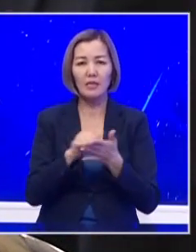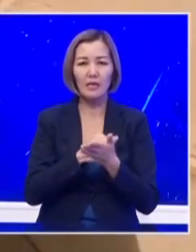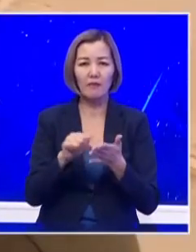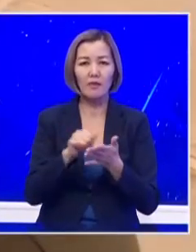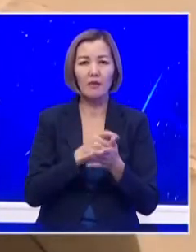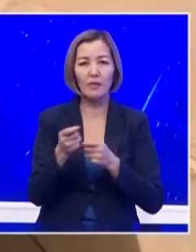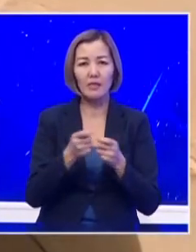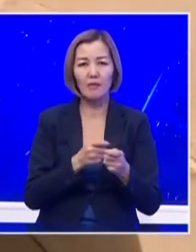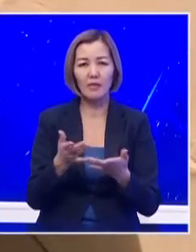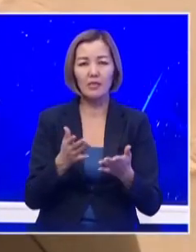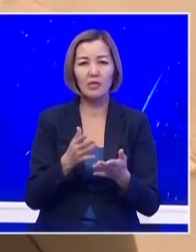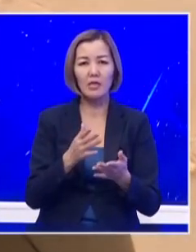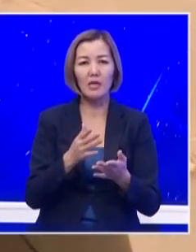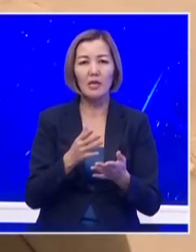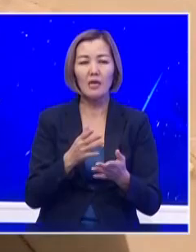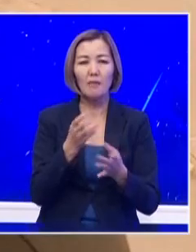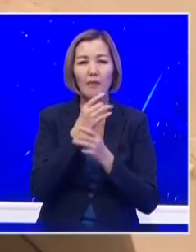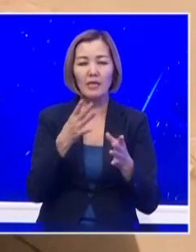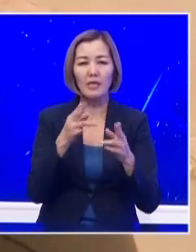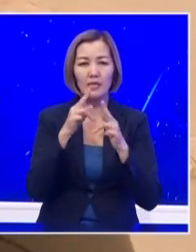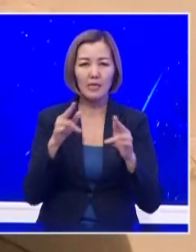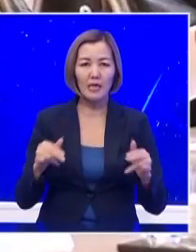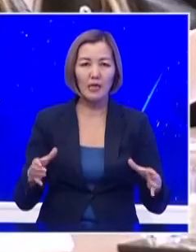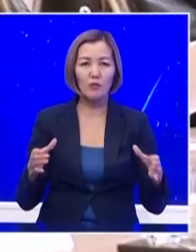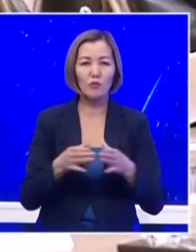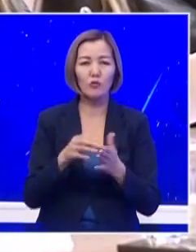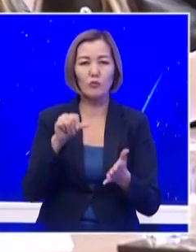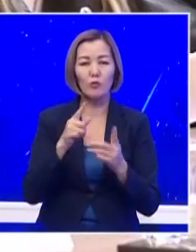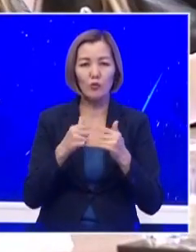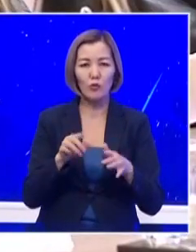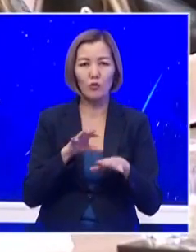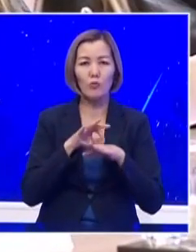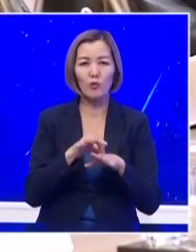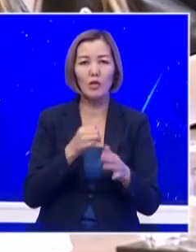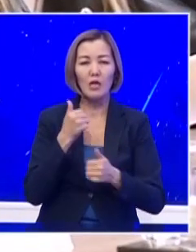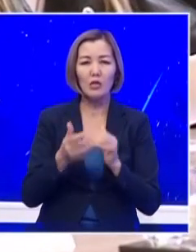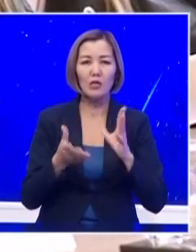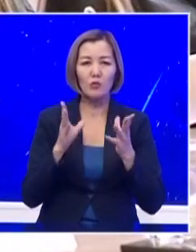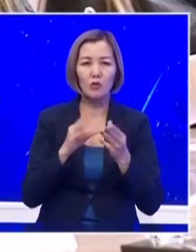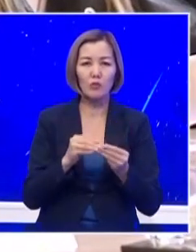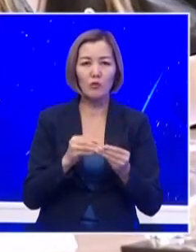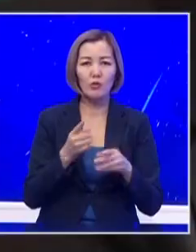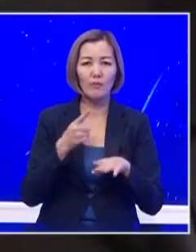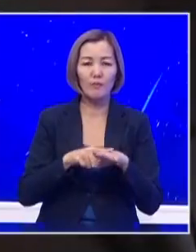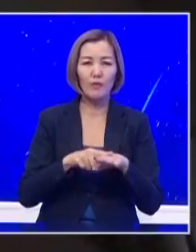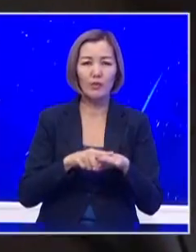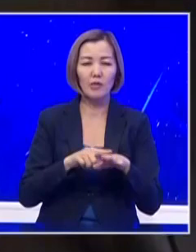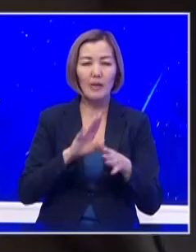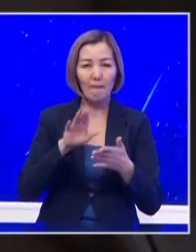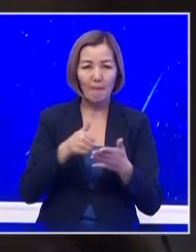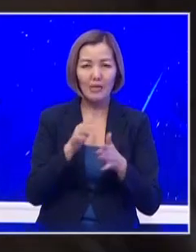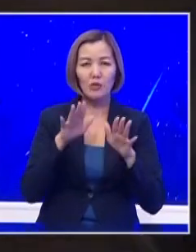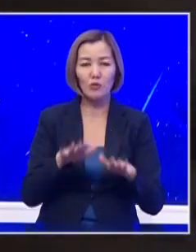мәдениет, архивтер және құжаттама басқармасы мен Илияс Жансүгіров атындағы мәдениет сарайының ұжымы ұйытқы. Жарыс қорытындысына сәйкес бас